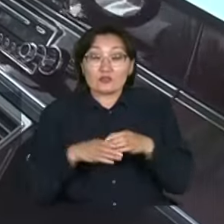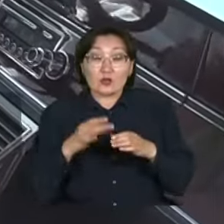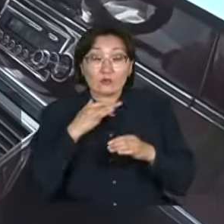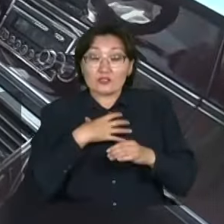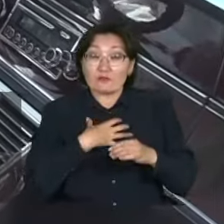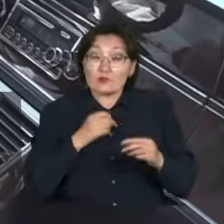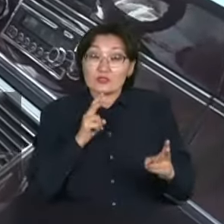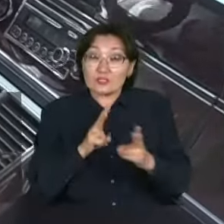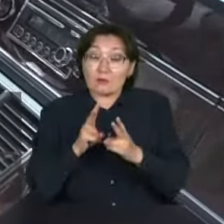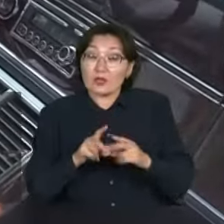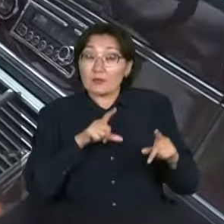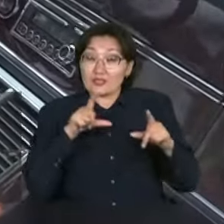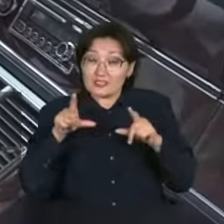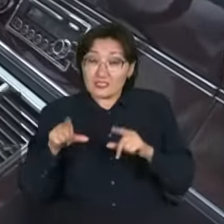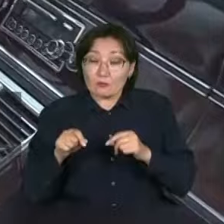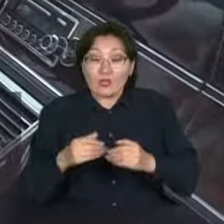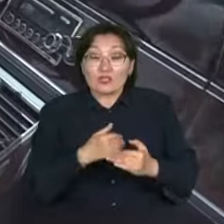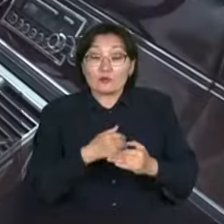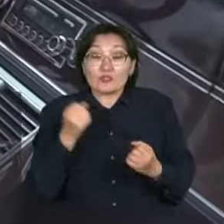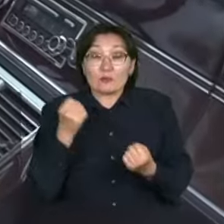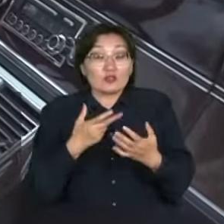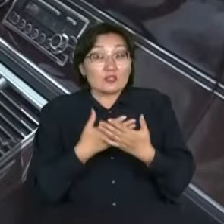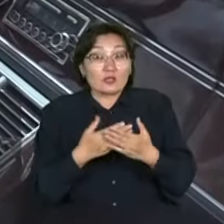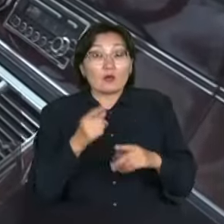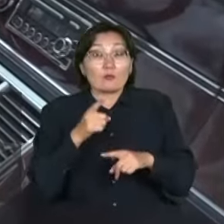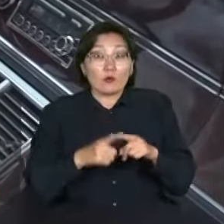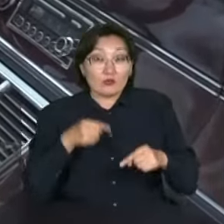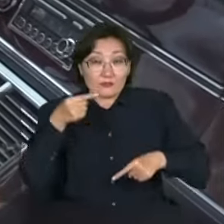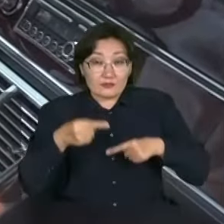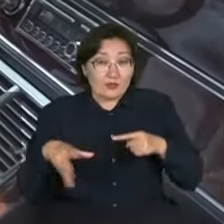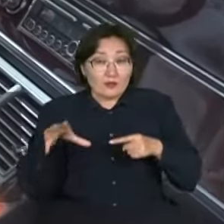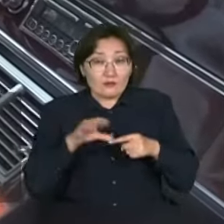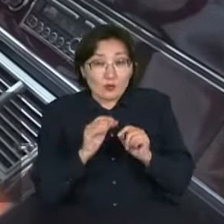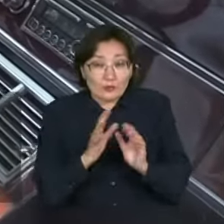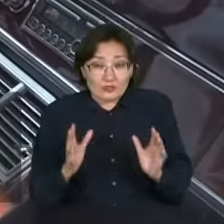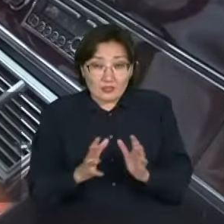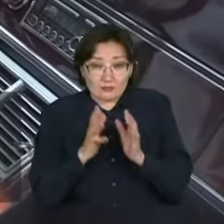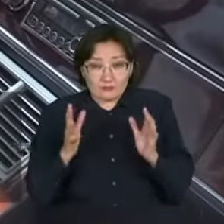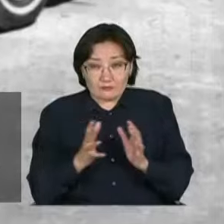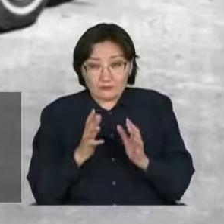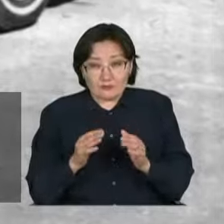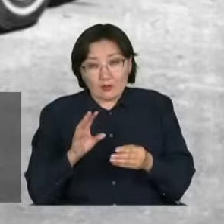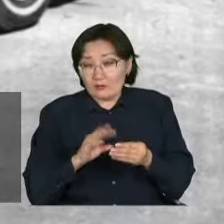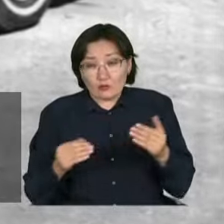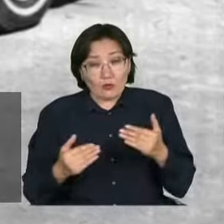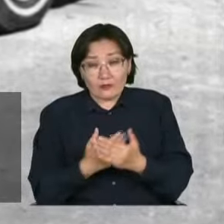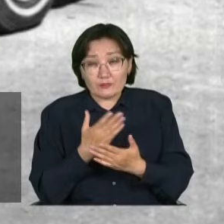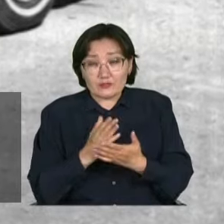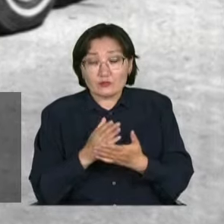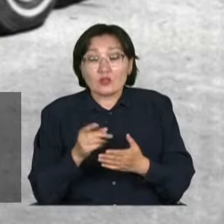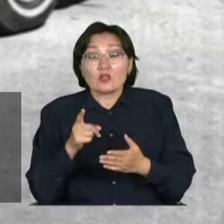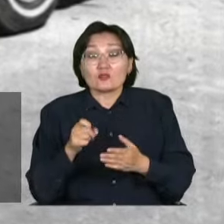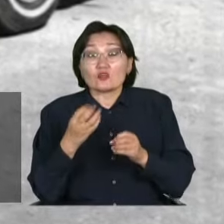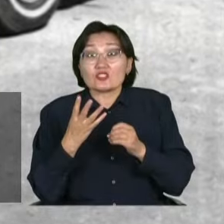важных встречах и поездках. И хотя машине почти полвека, все в ней сохранилось в первозданном виде. ЗИЛ-114